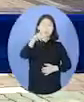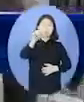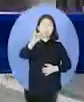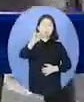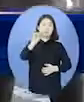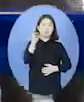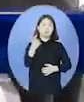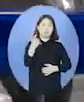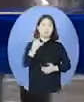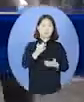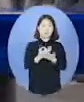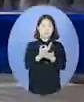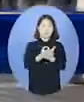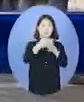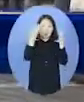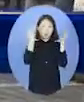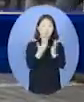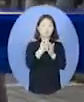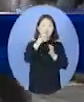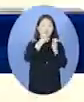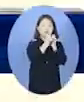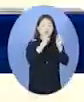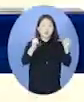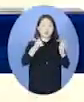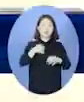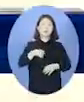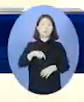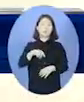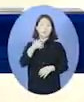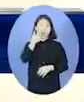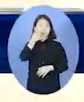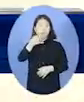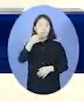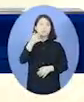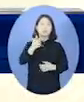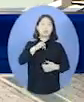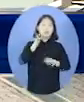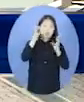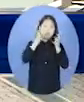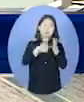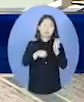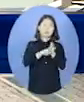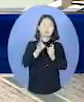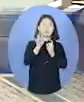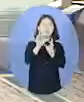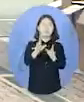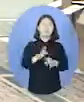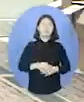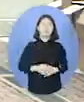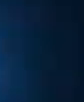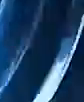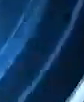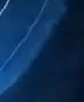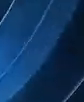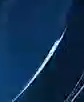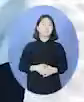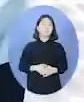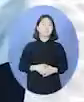바자회 수익금 전액을 어려운 이웃과 소년소녀가장, 천안시 복지재단 등에 전달하기로 했습니다.